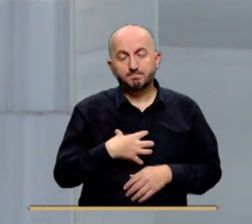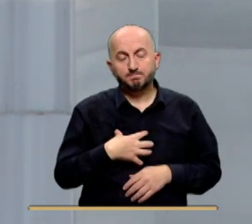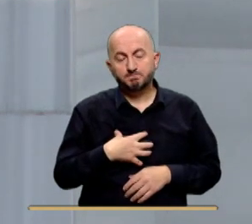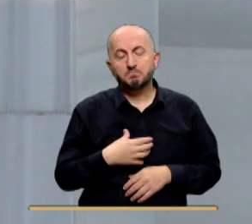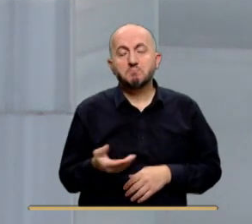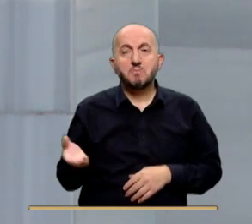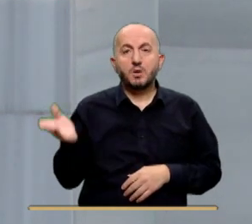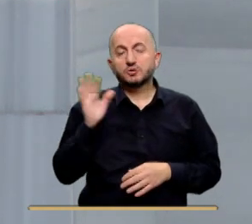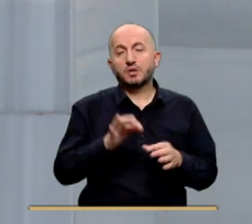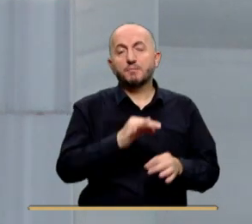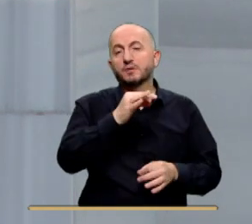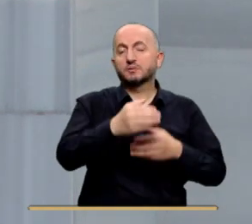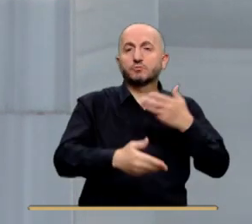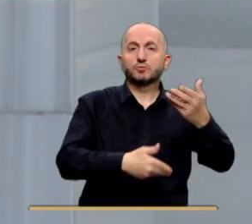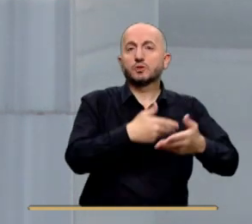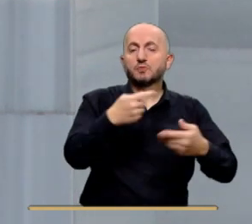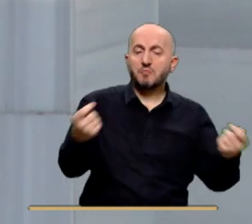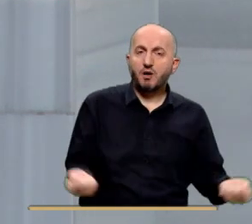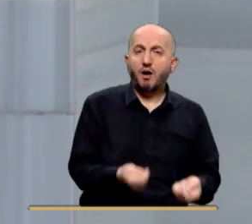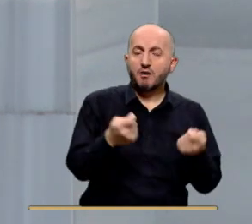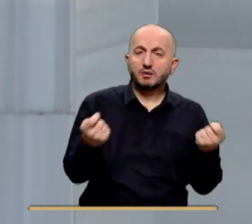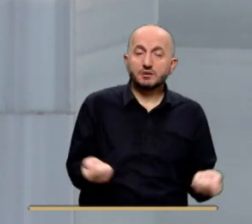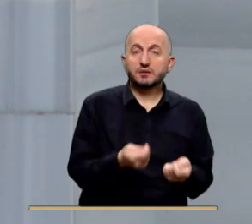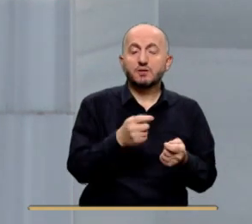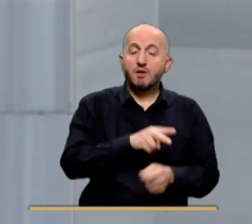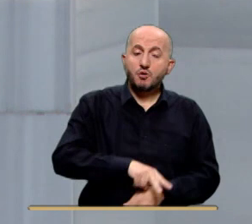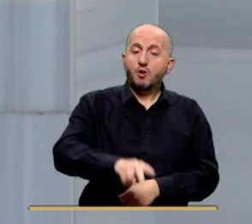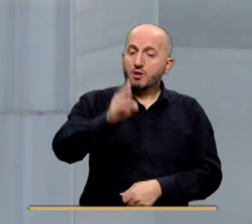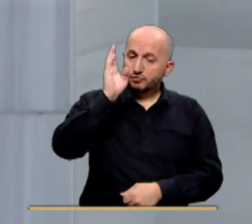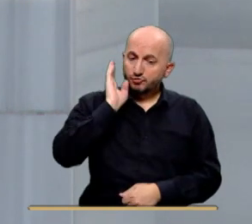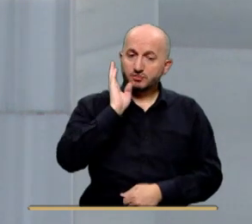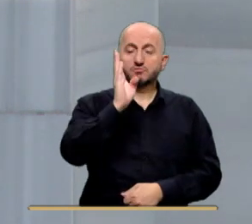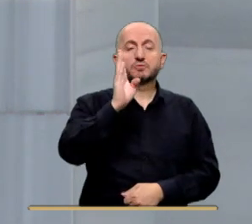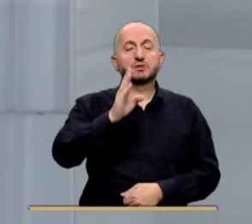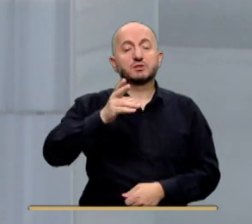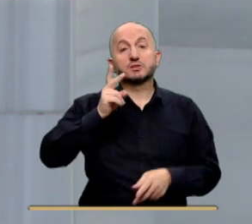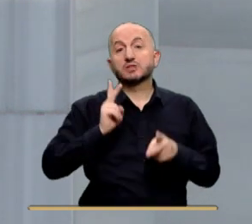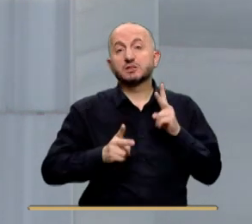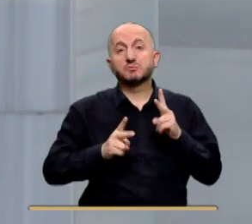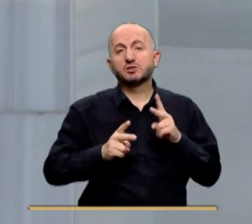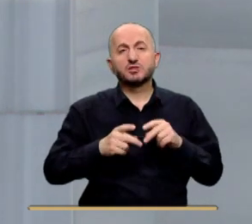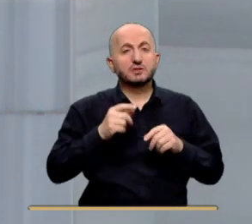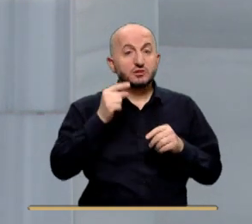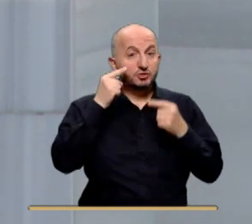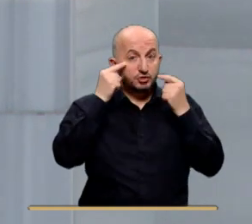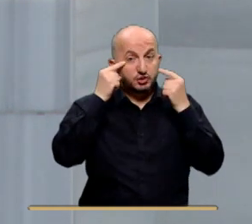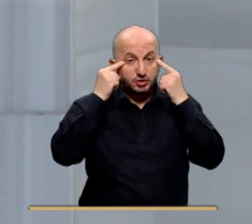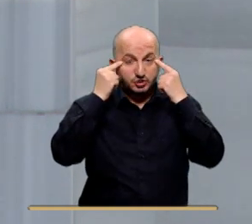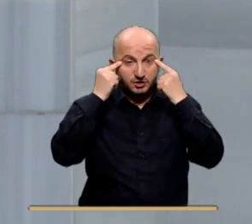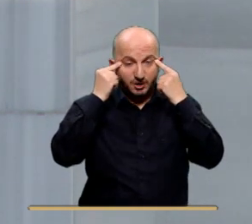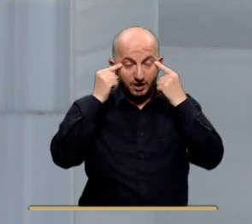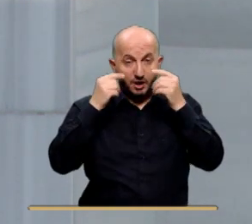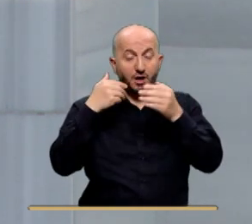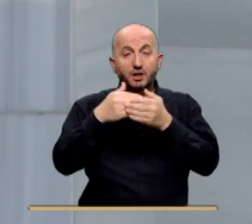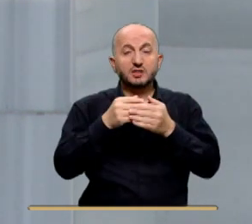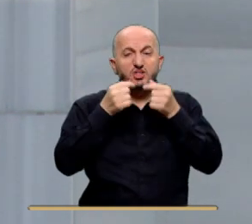bir başkasına ulaştırma gayretiyle yola çıkmış, kimi Çin Seddi'ne kadar, kimi İstanbul'a